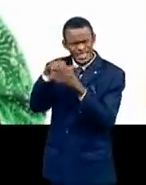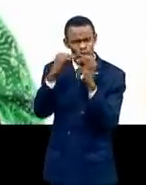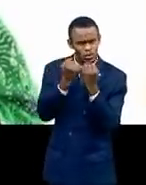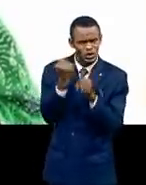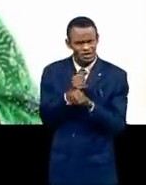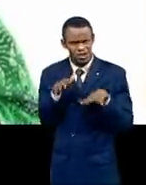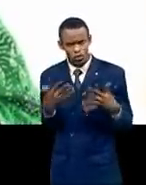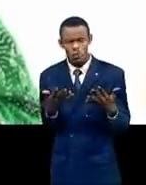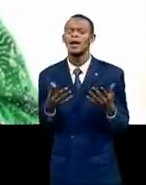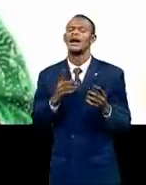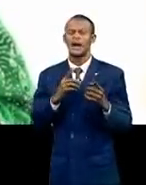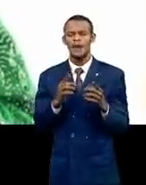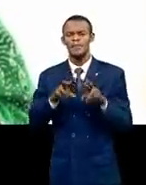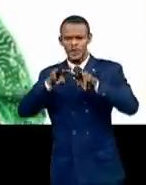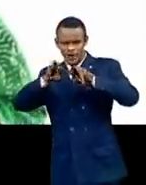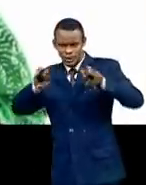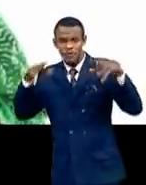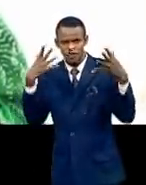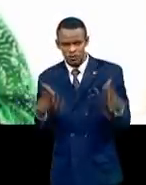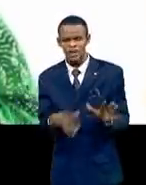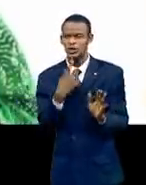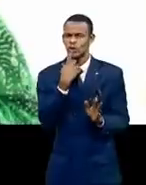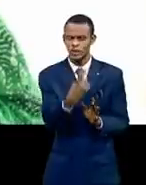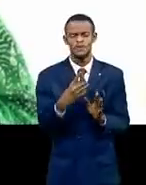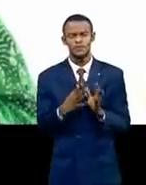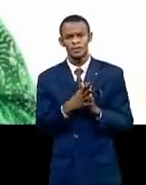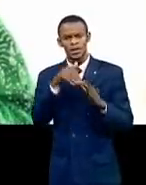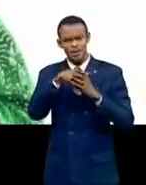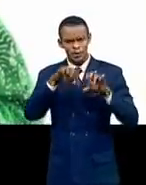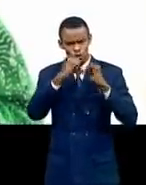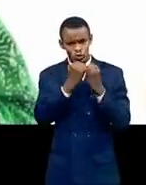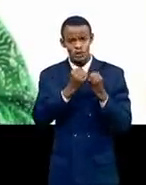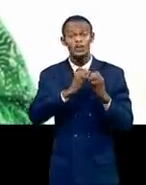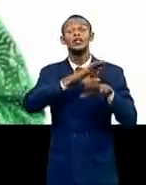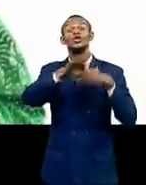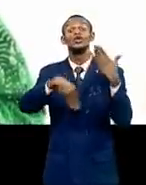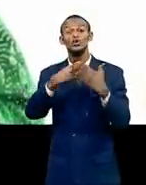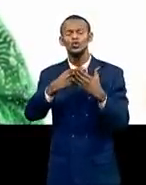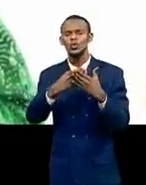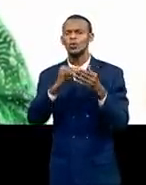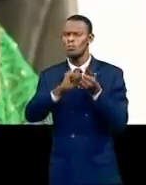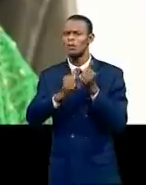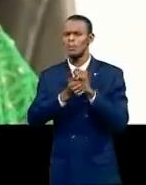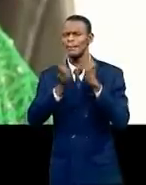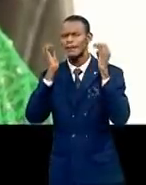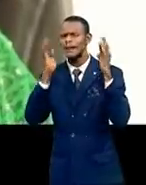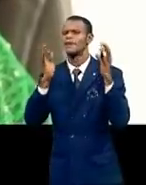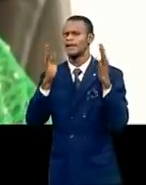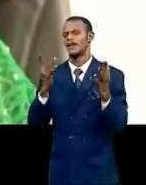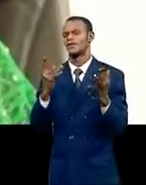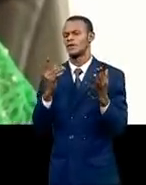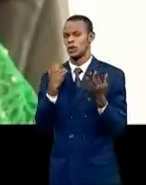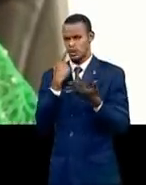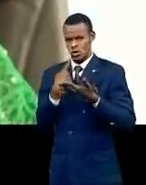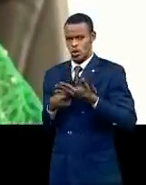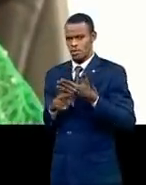plan technique et opérationnel, la situation de quasi toutes les entreprises publiques est très préoccupante. Elle s'est traduite entre